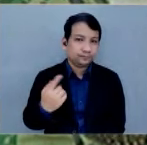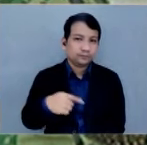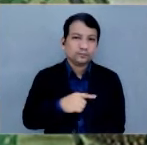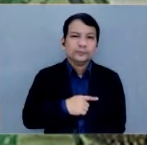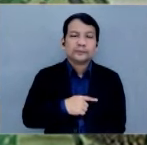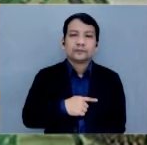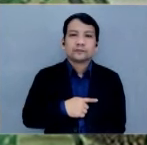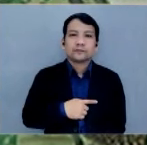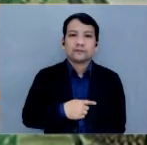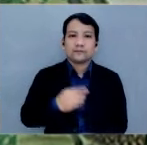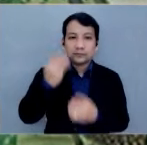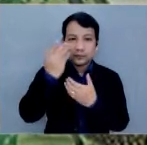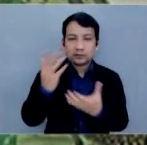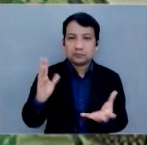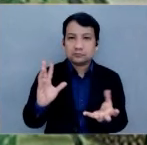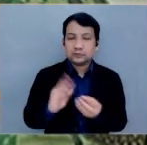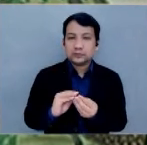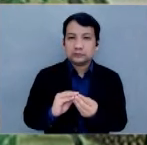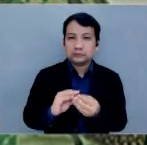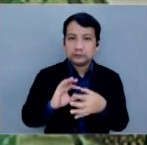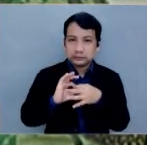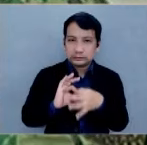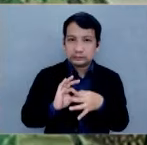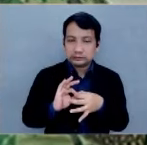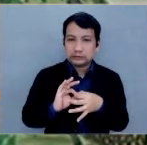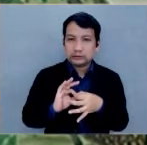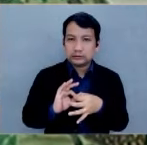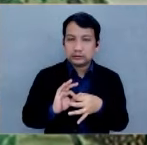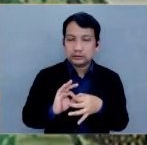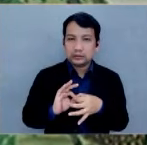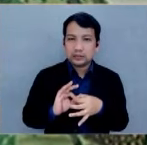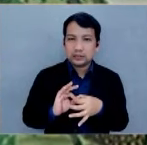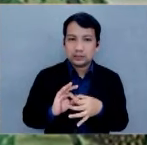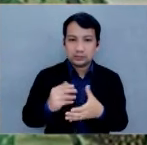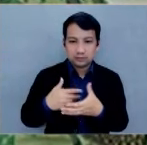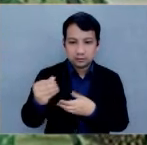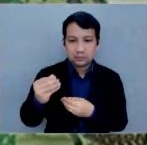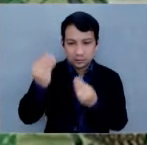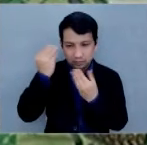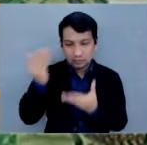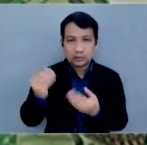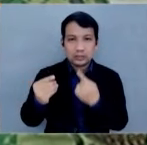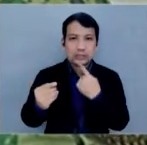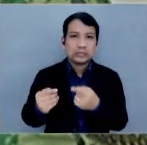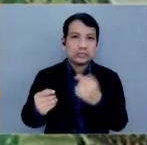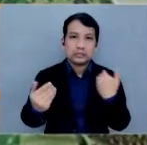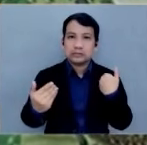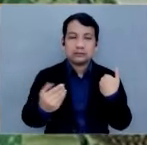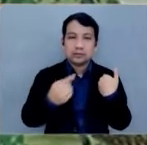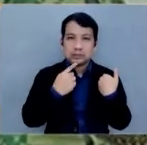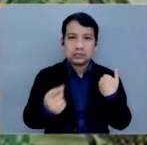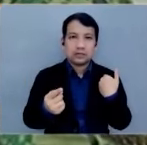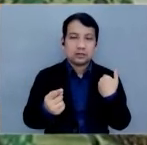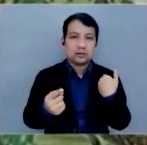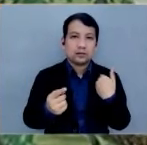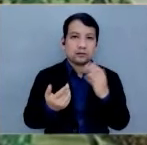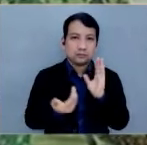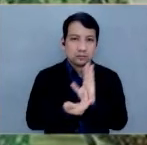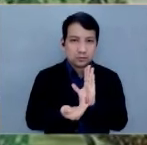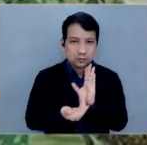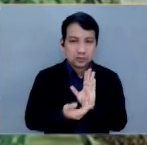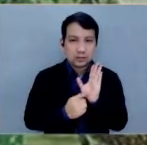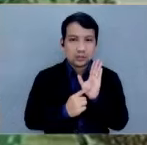intelligence impact na hindi pa namin mai-release sa ngayon. Kasi that is the evidence that will lead